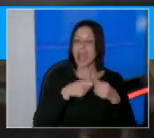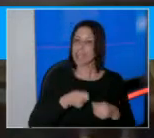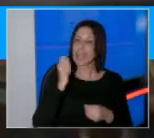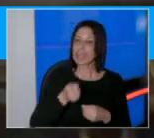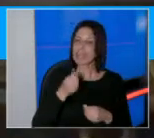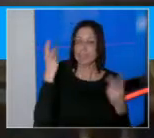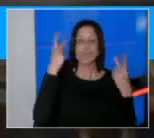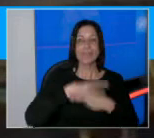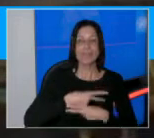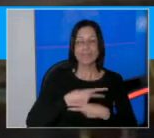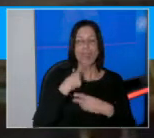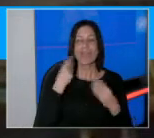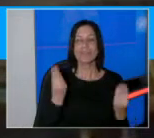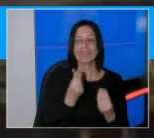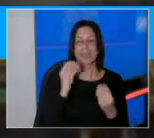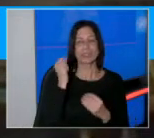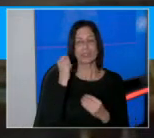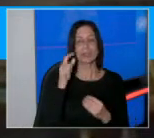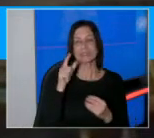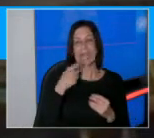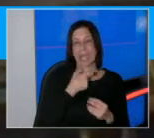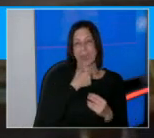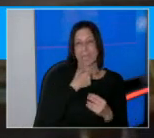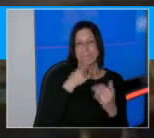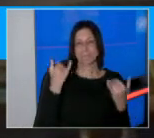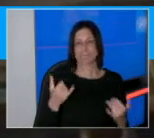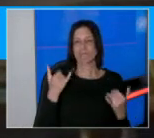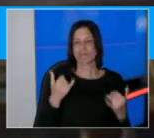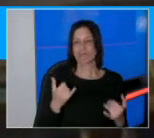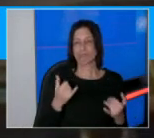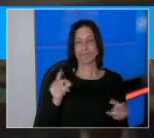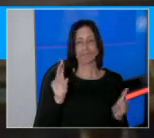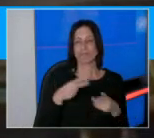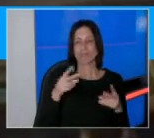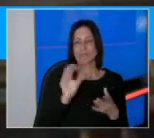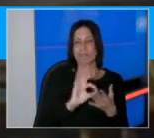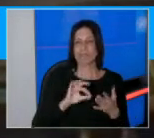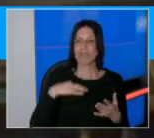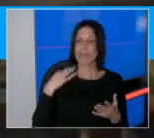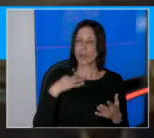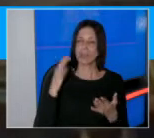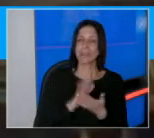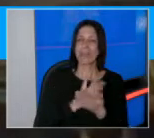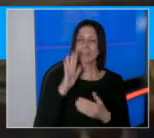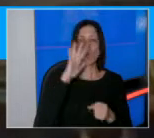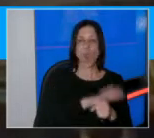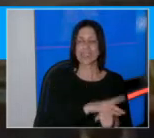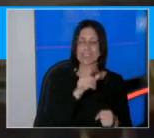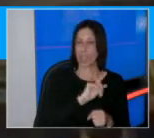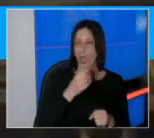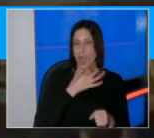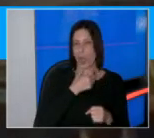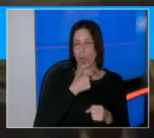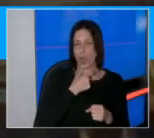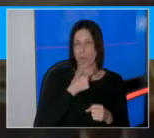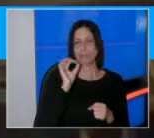מבינים שכל האספקטים הסוציאליים הם חירום, שזה לא יעלה על הדעת שמשרד הבריאות מחליט עכשיו שהאונס זה לא חירום במטרה